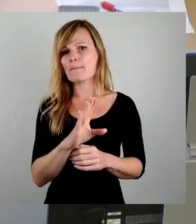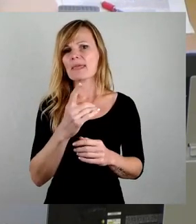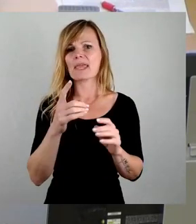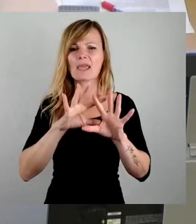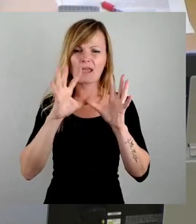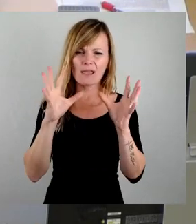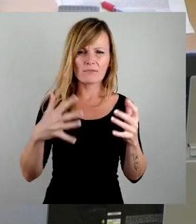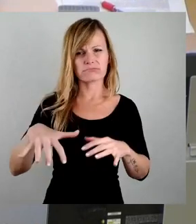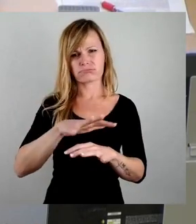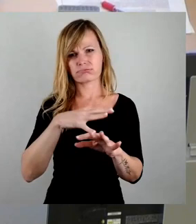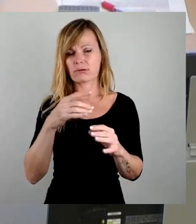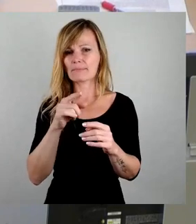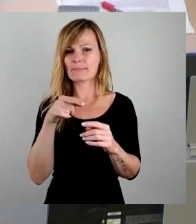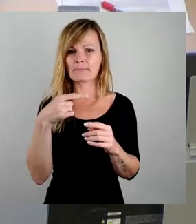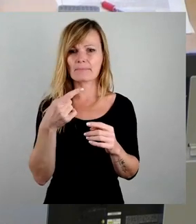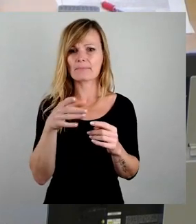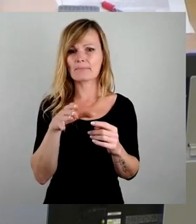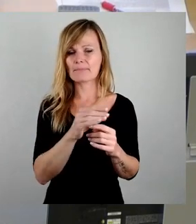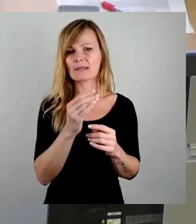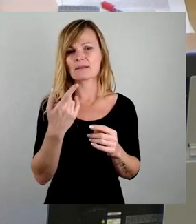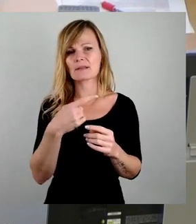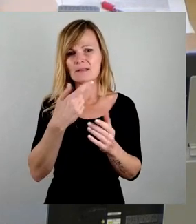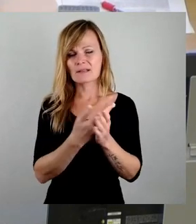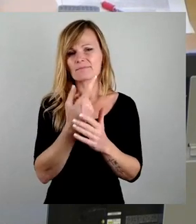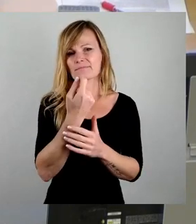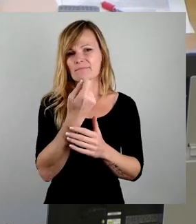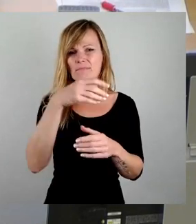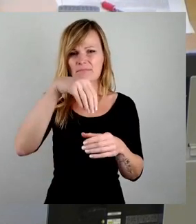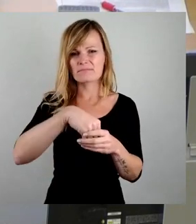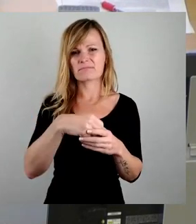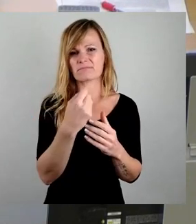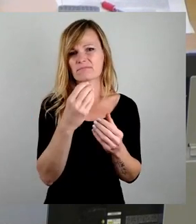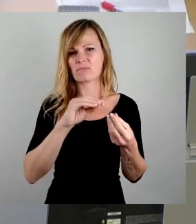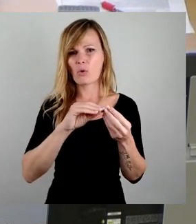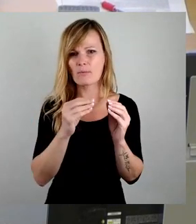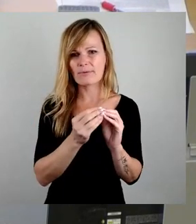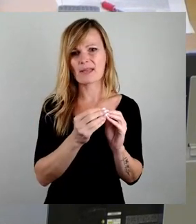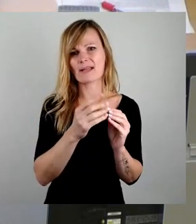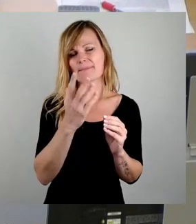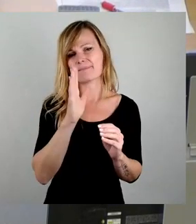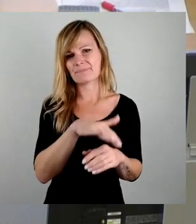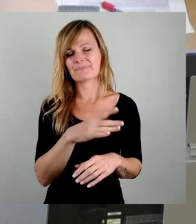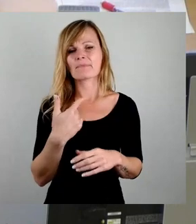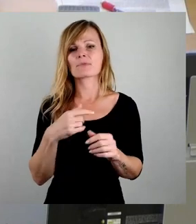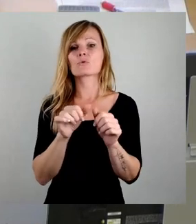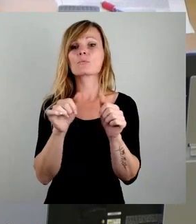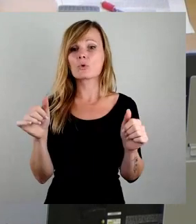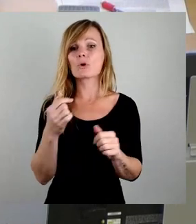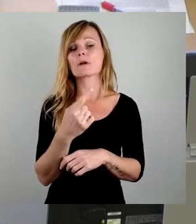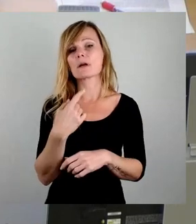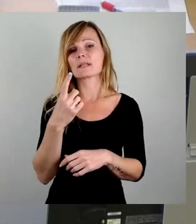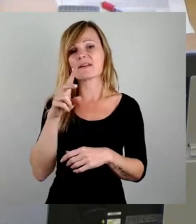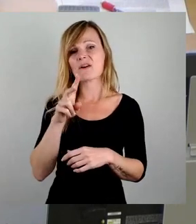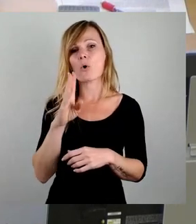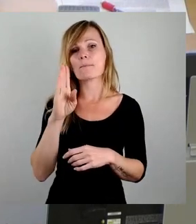DVB-Konsortium mit den monetären Problemen, die dort auflaufen. Sind wir zum Glück als DVB nicht die Einzigen, die irgendwie in